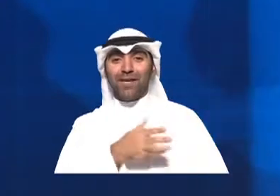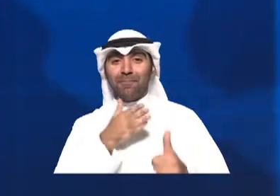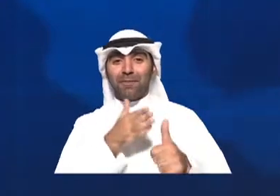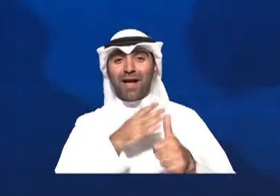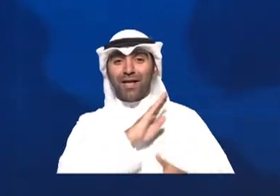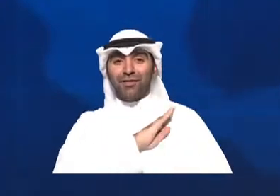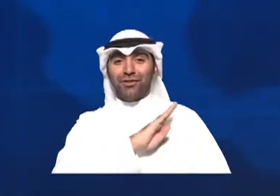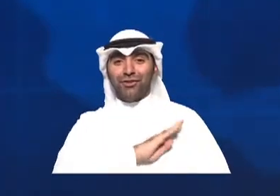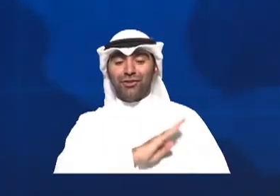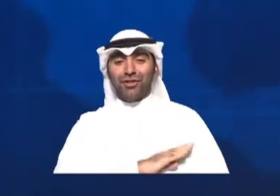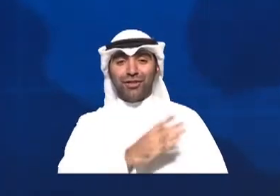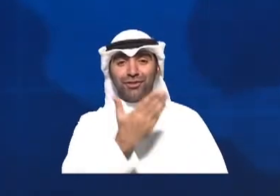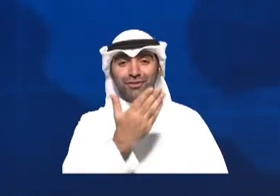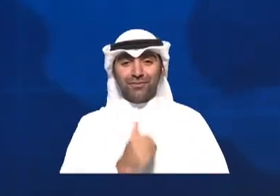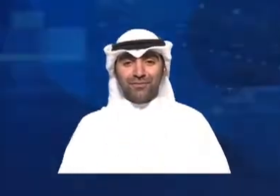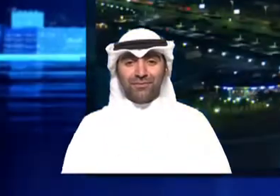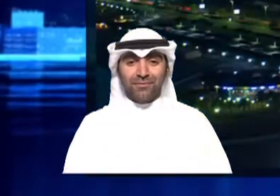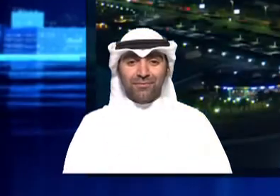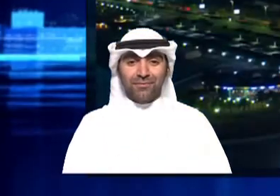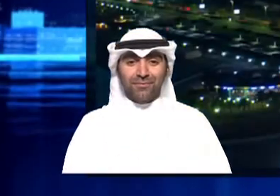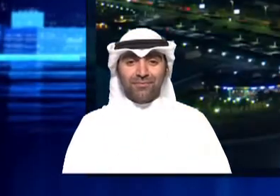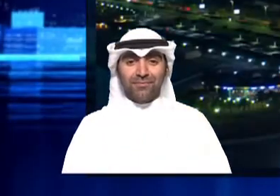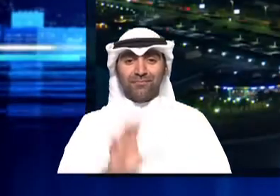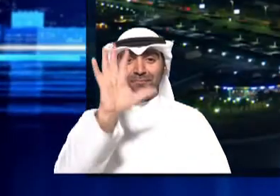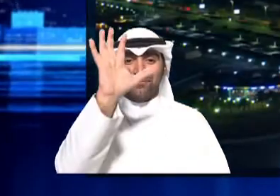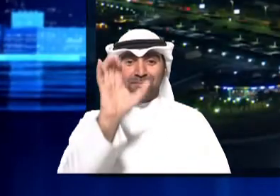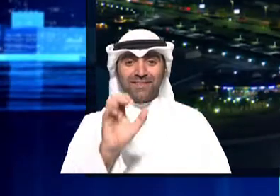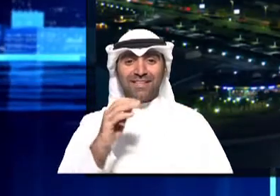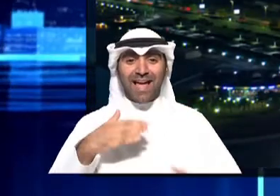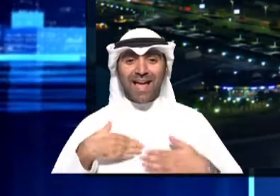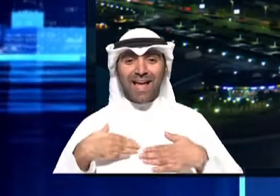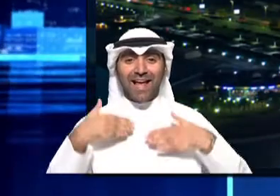تفضل. مساء الخير. أول شيء